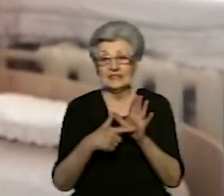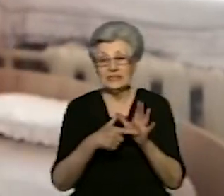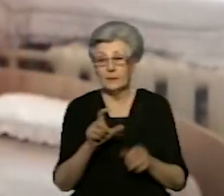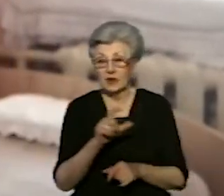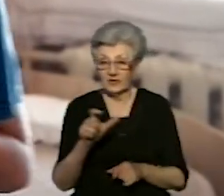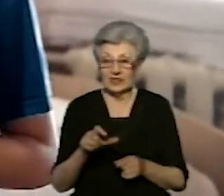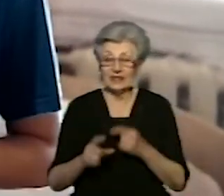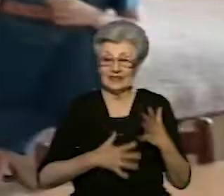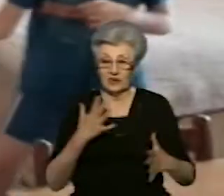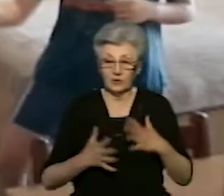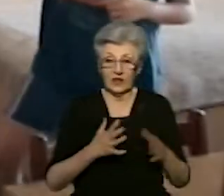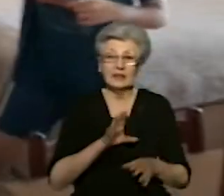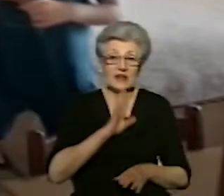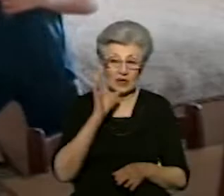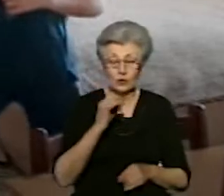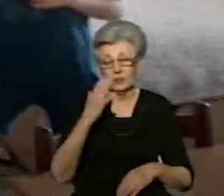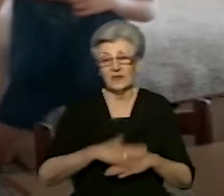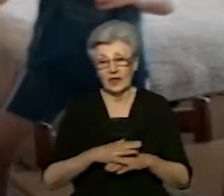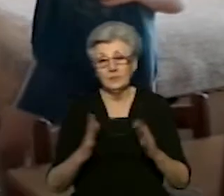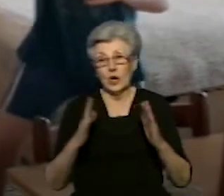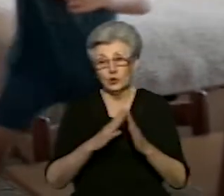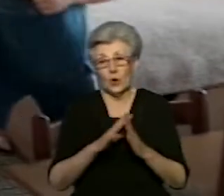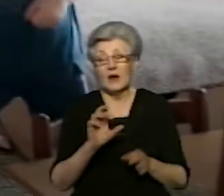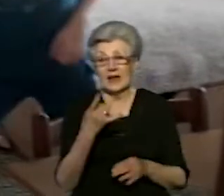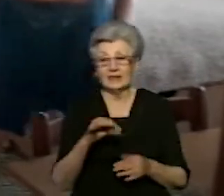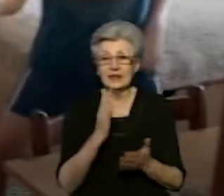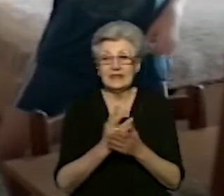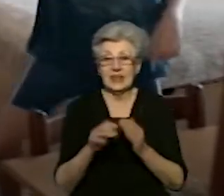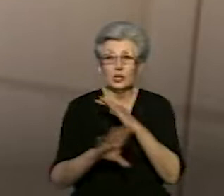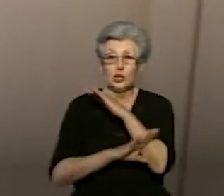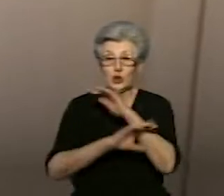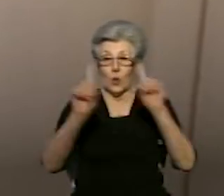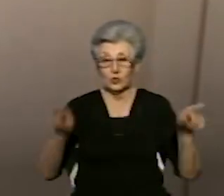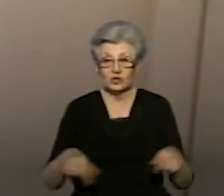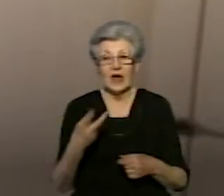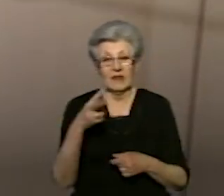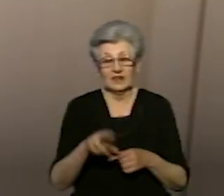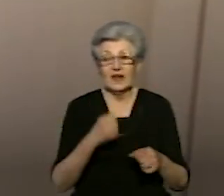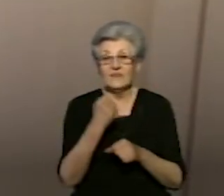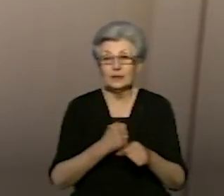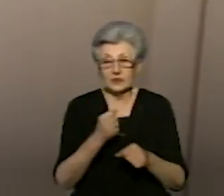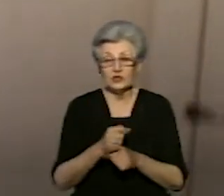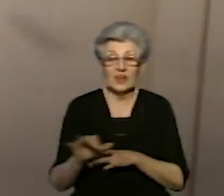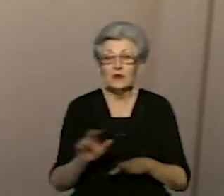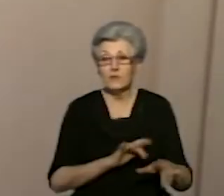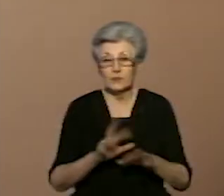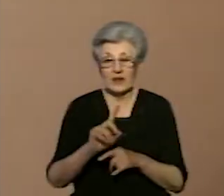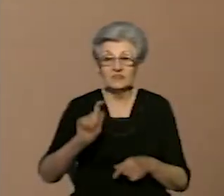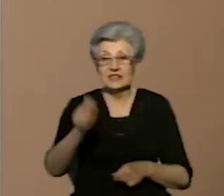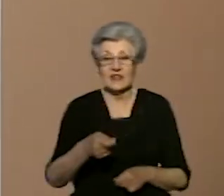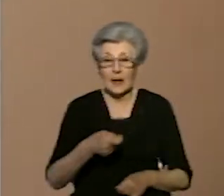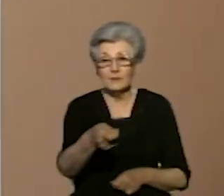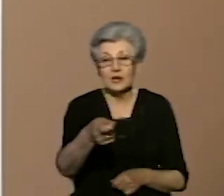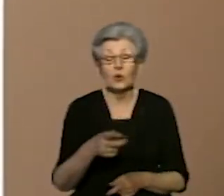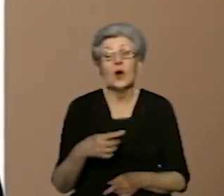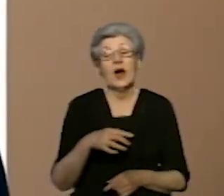7 минутку, і вечором. Вдома Андрій має дошку для відпрацювання вправ з рапірою, однак не всі може виконувати самостійно. Краще,